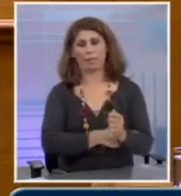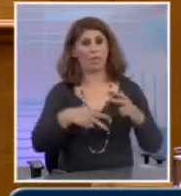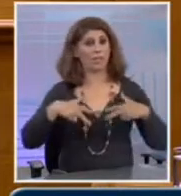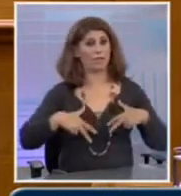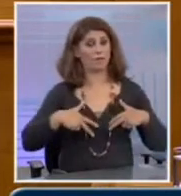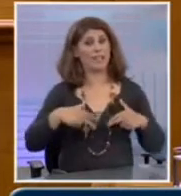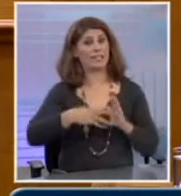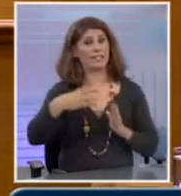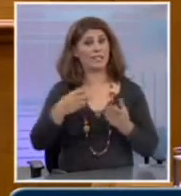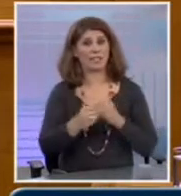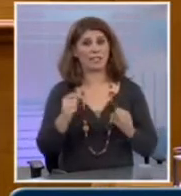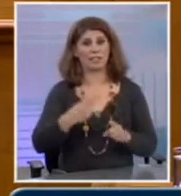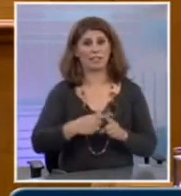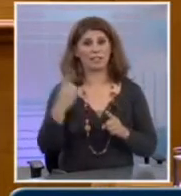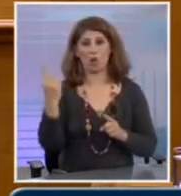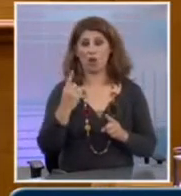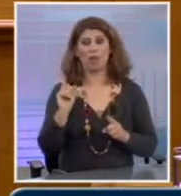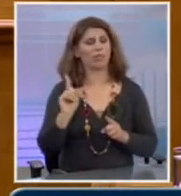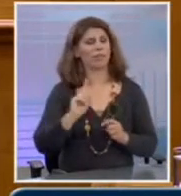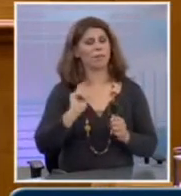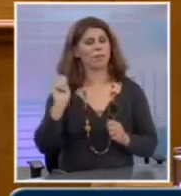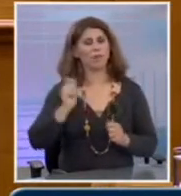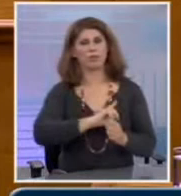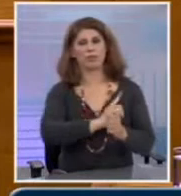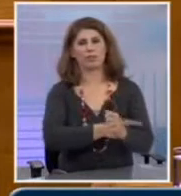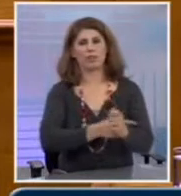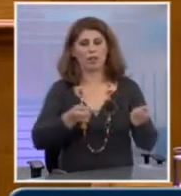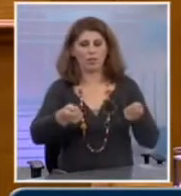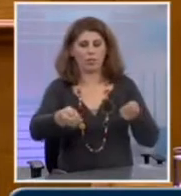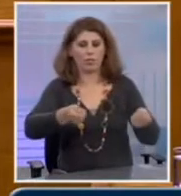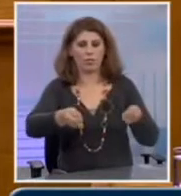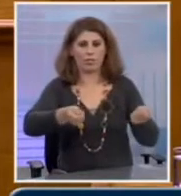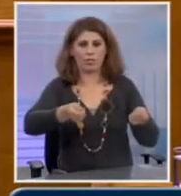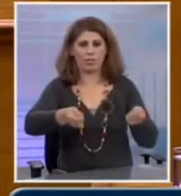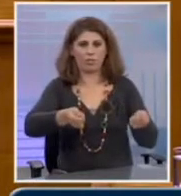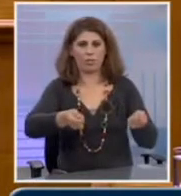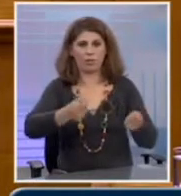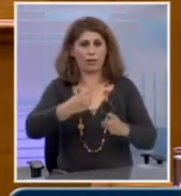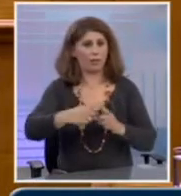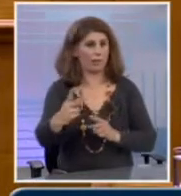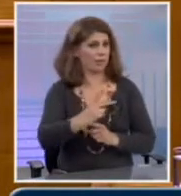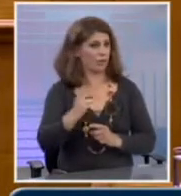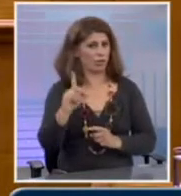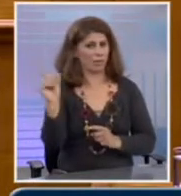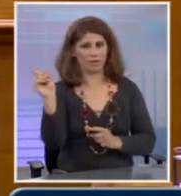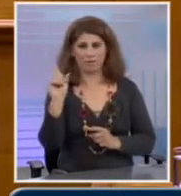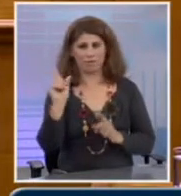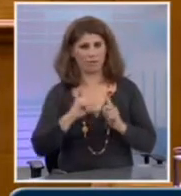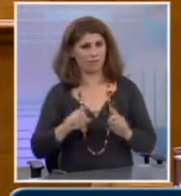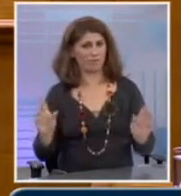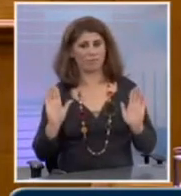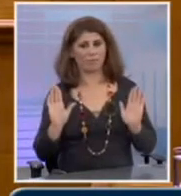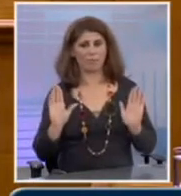κυβέρνηση ΣΥΡΙΖΑ ανέλικολόγων δεν είναι πολιτική δύναμη χειραγώγησης της ελληνικής κοινωνίας.